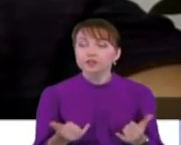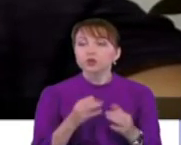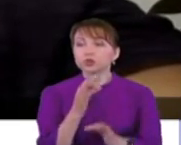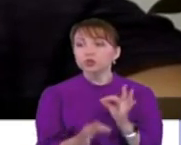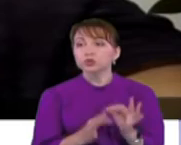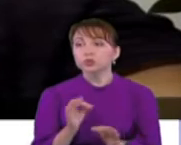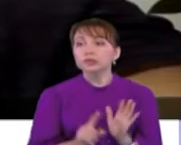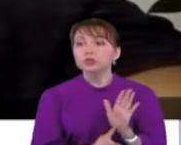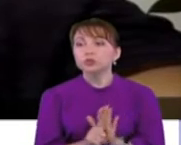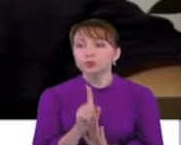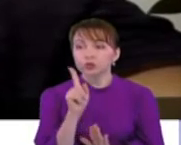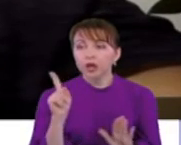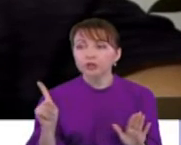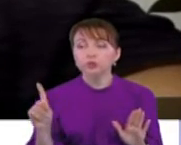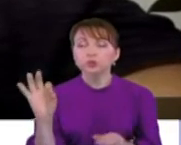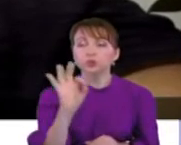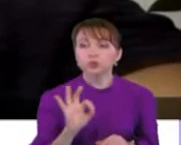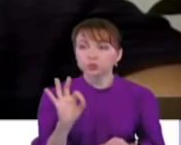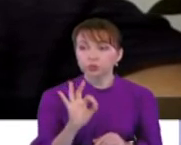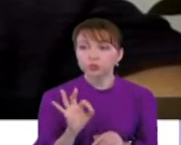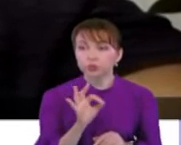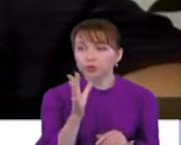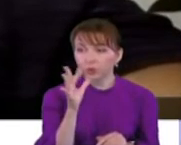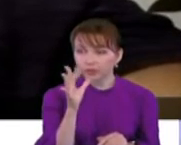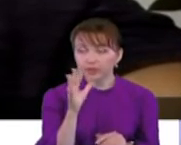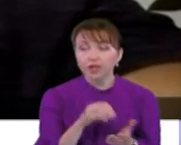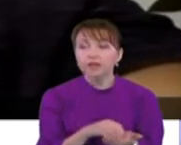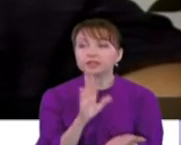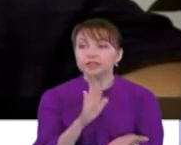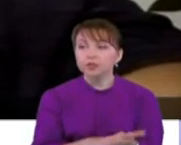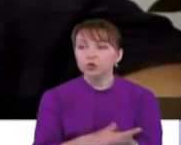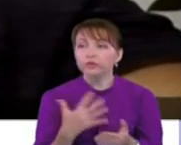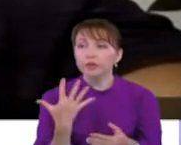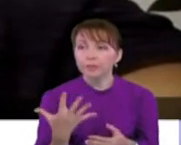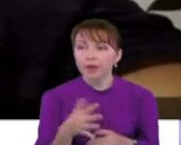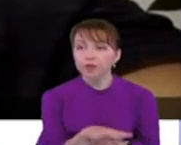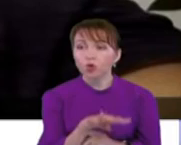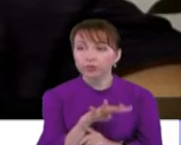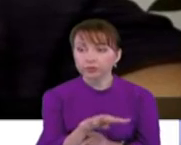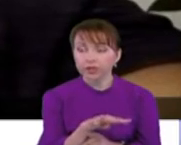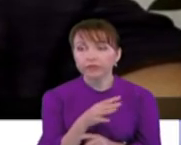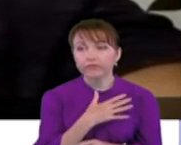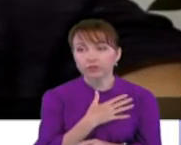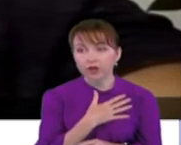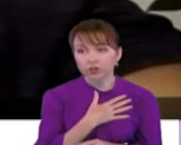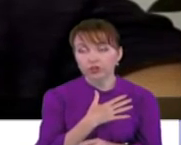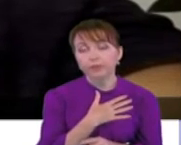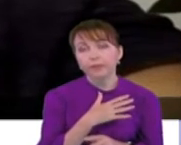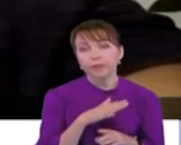то спочатку з нуля годин зареєстровано 5 обстрілів наших